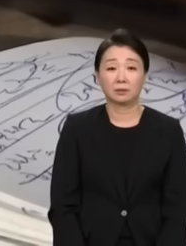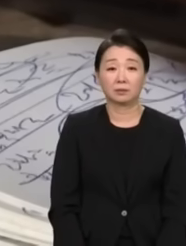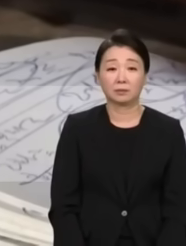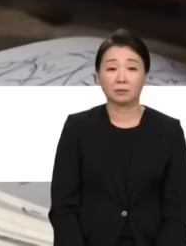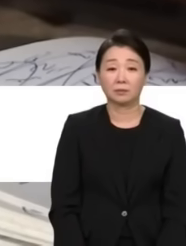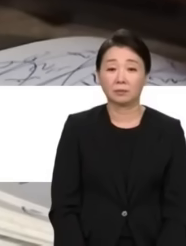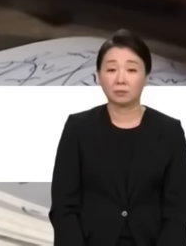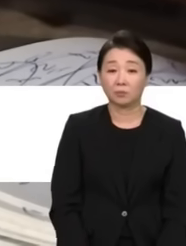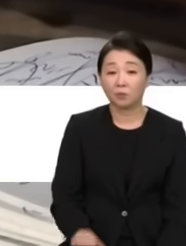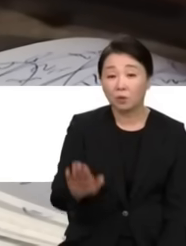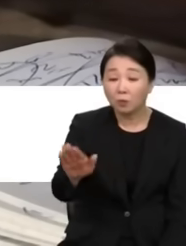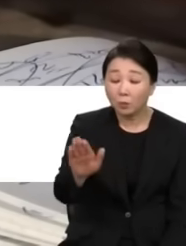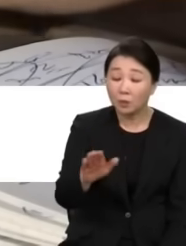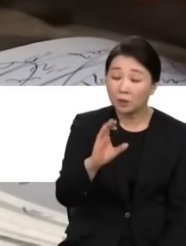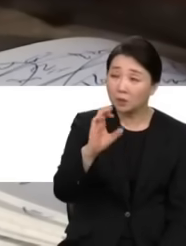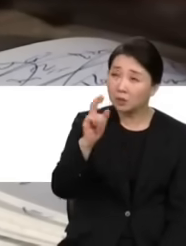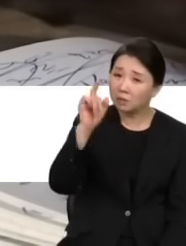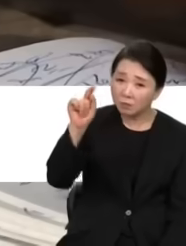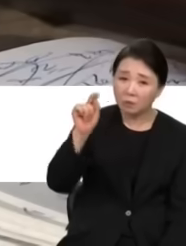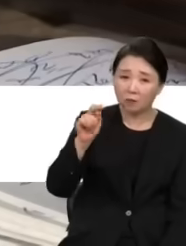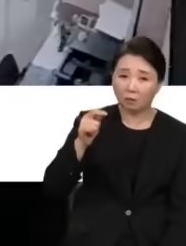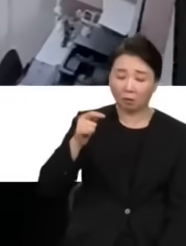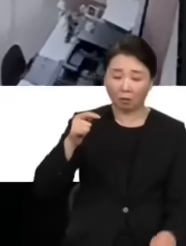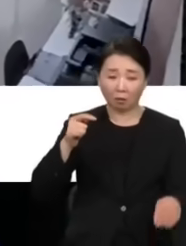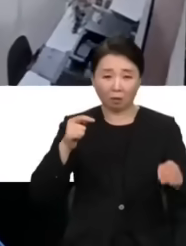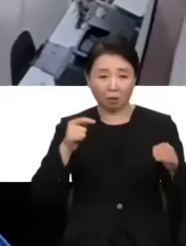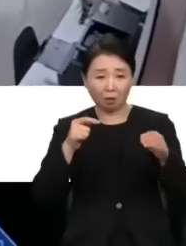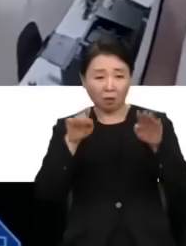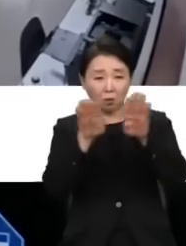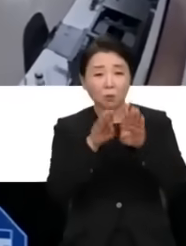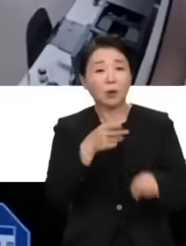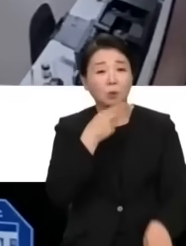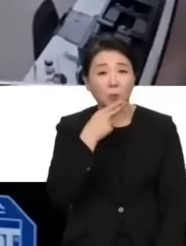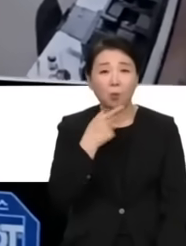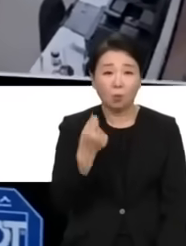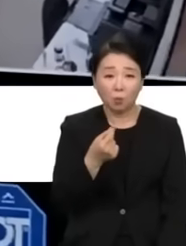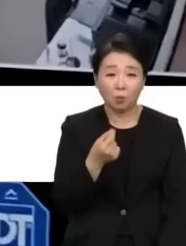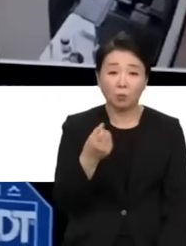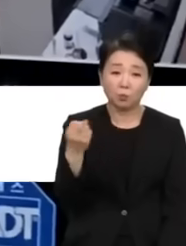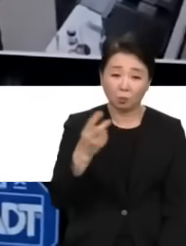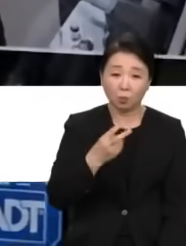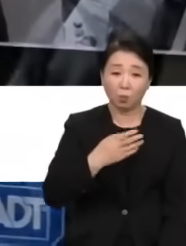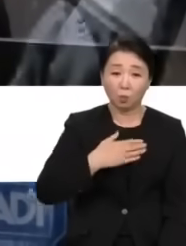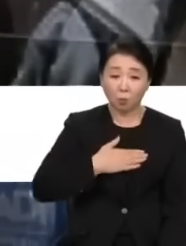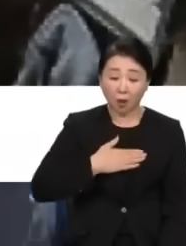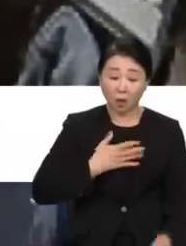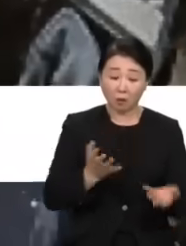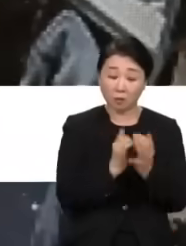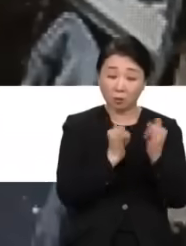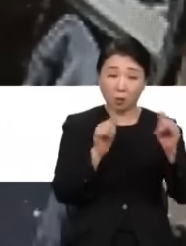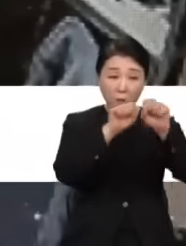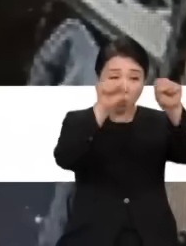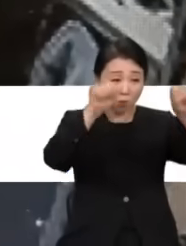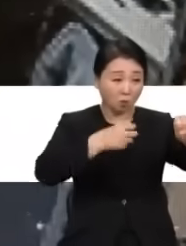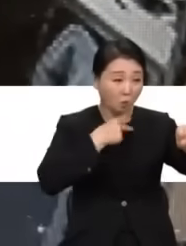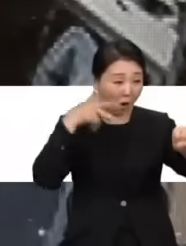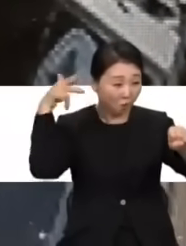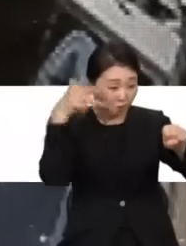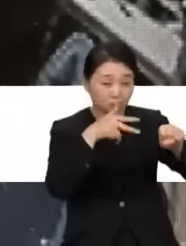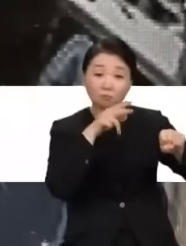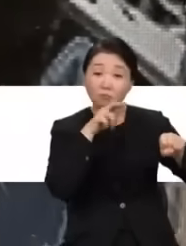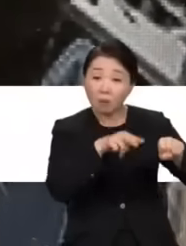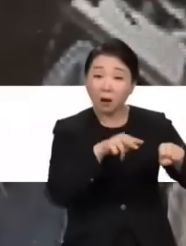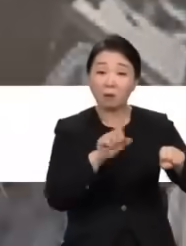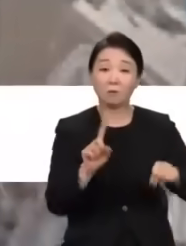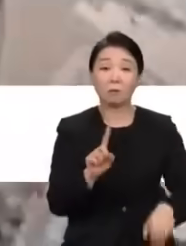대표님, 저희 이거 CCTV가 너무 현관에도 없고 왜 저희 모니터만 보고 있냐.